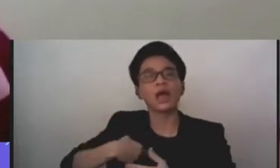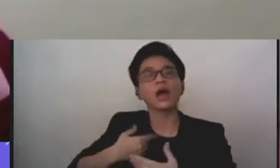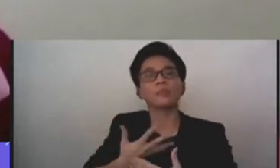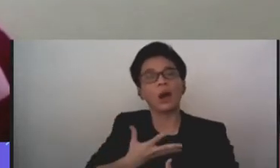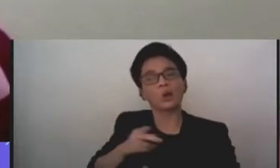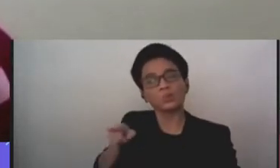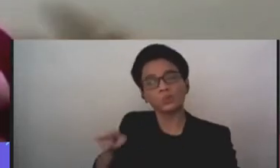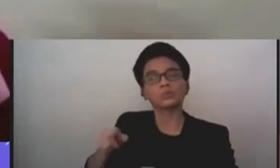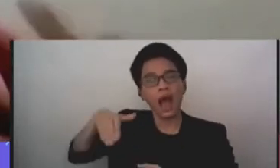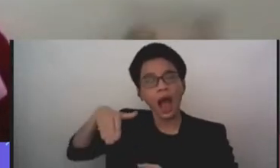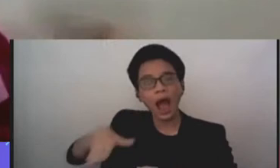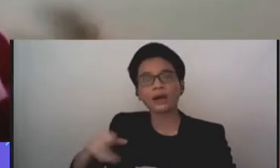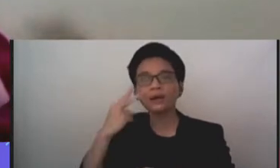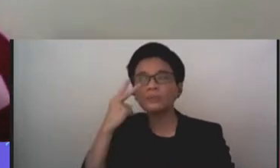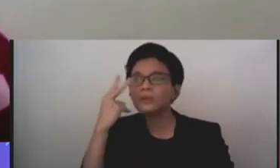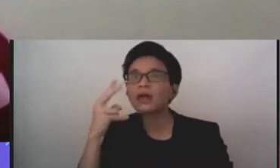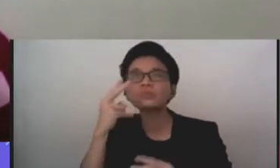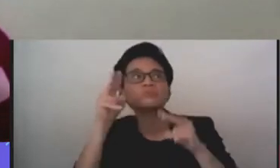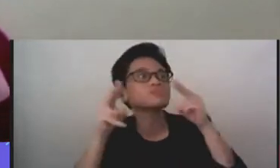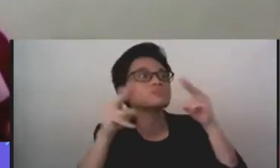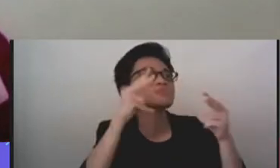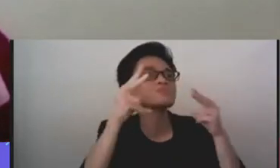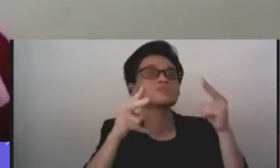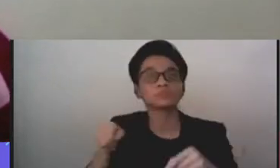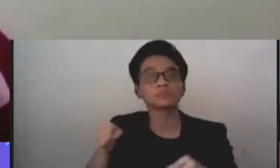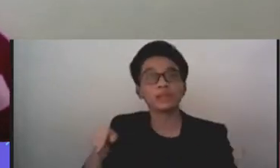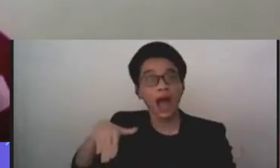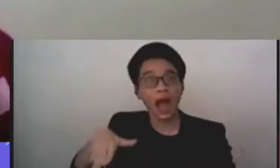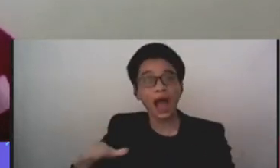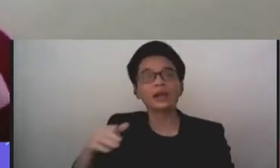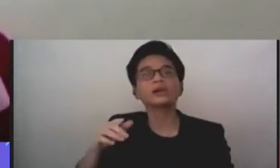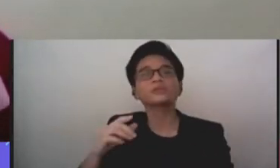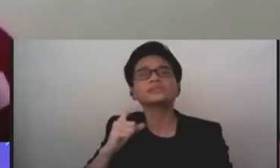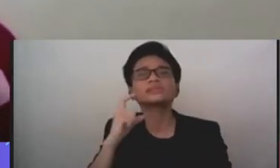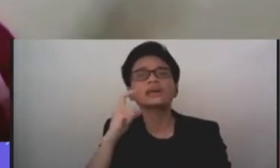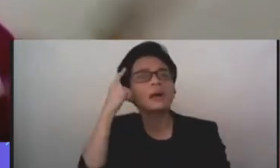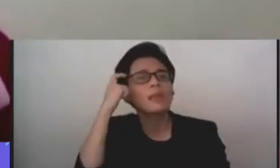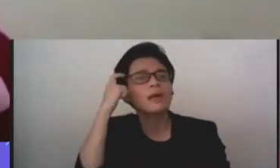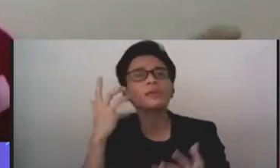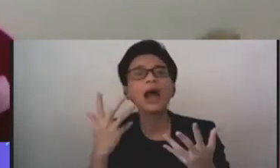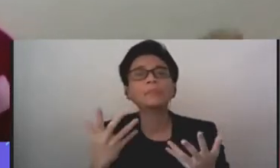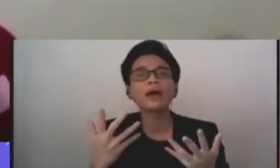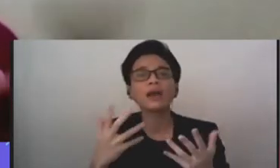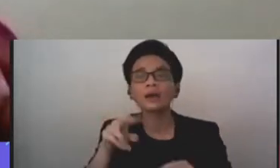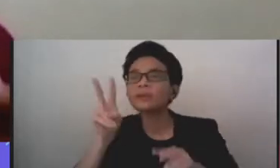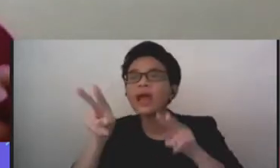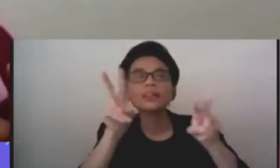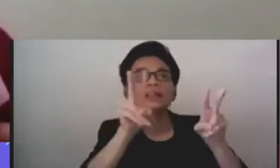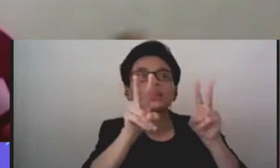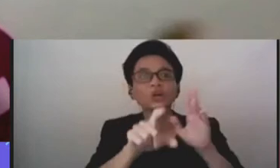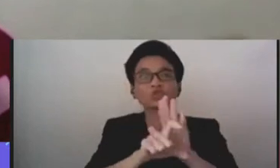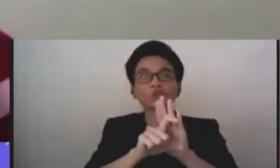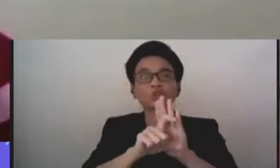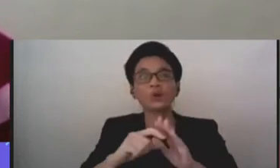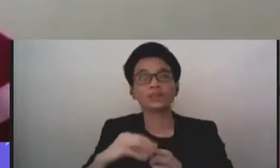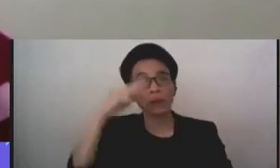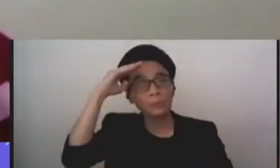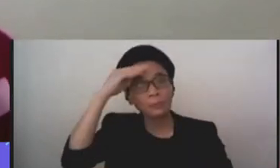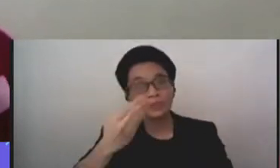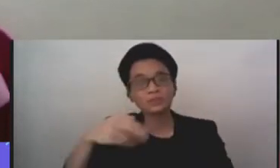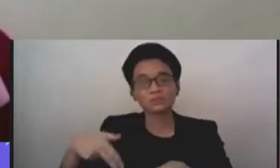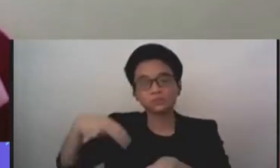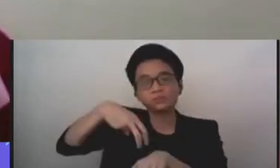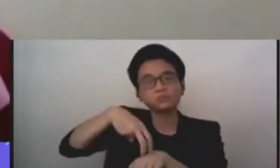luar. Jadi dia belajar itu kan dari melihat. Jadi nanti saya kalau di dalam bis saya sambil cerita, kita lewat mana, itu ngapain, ini di jalan